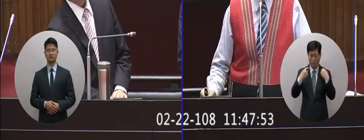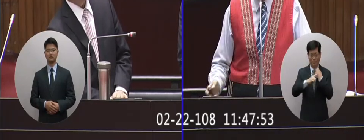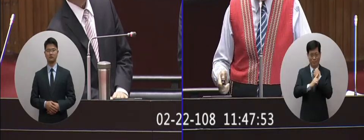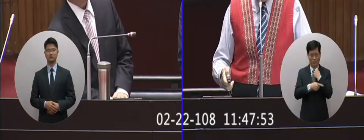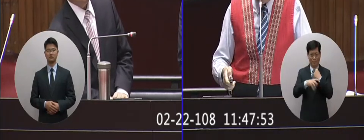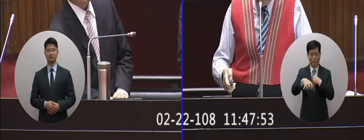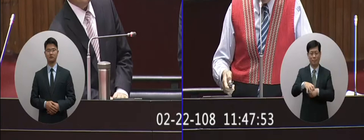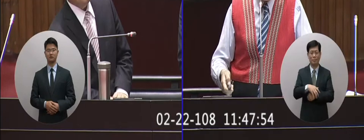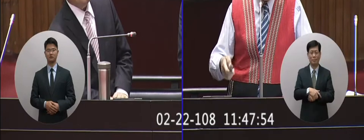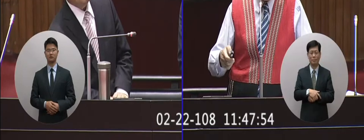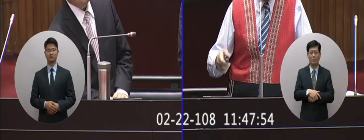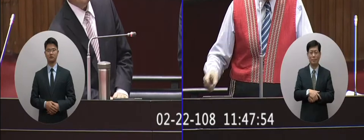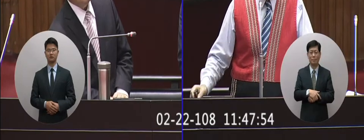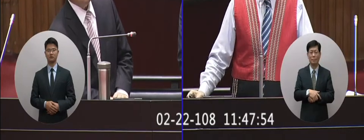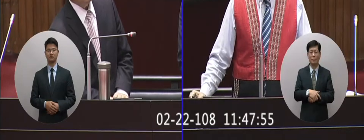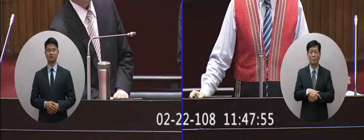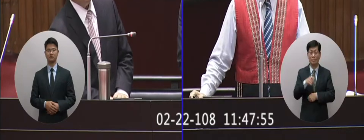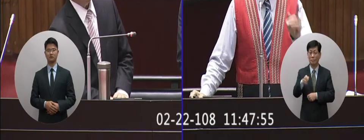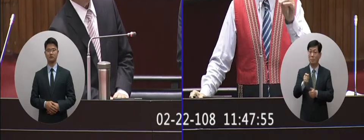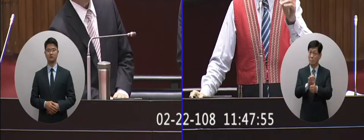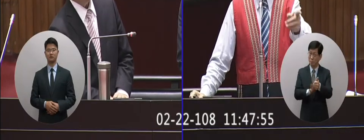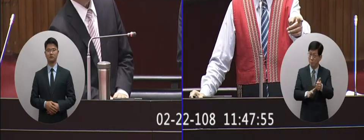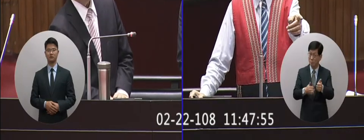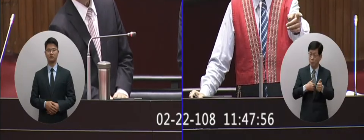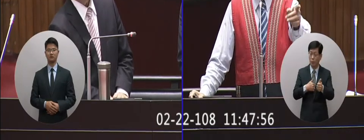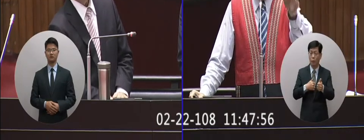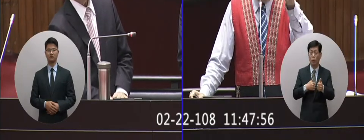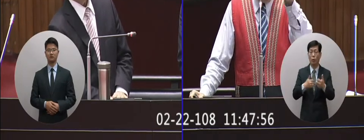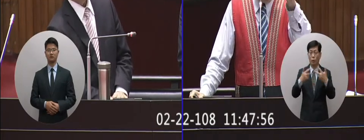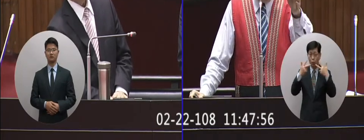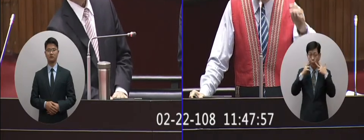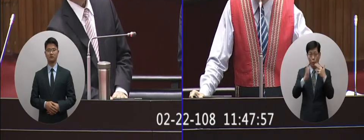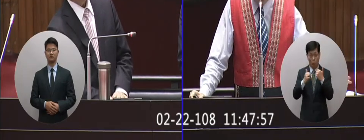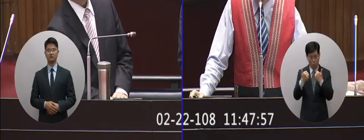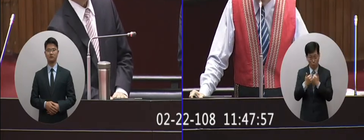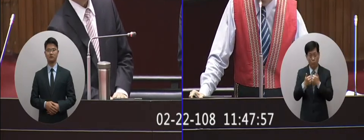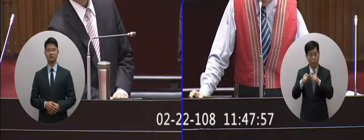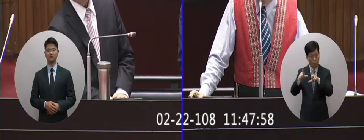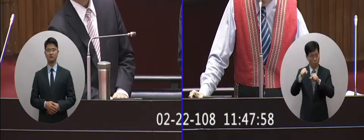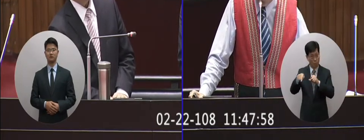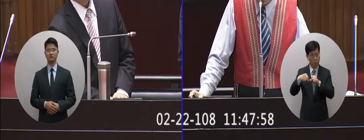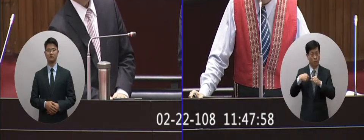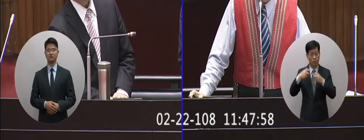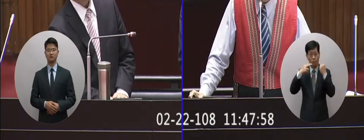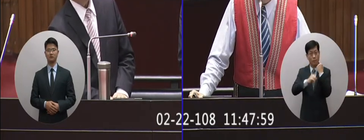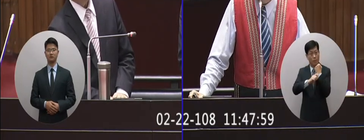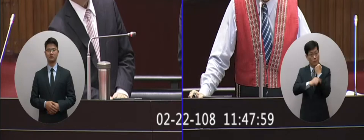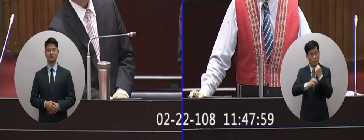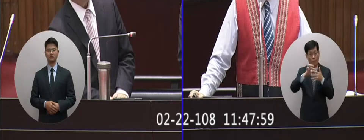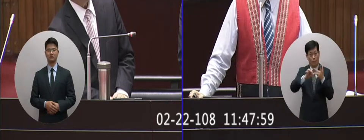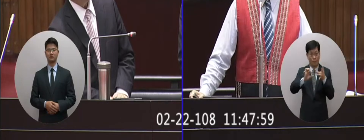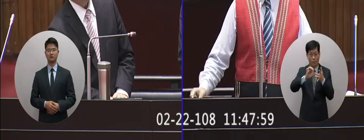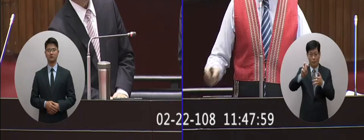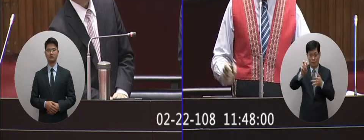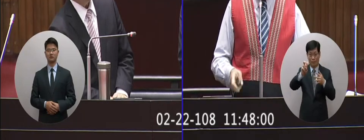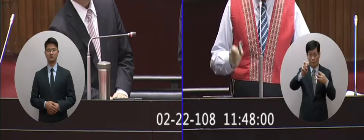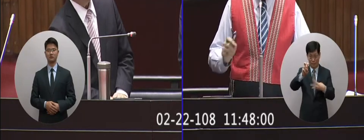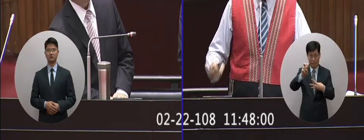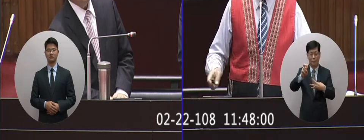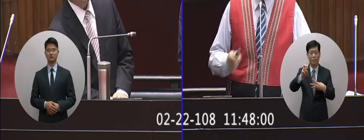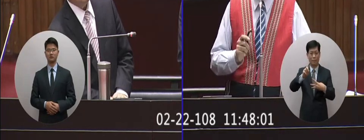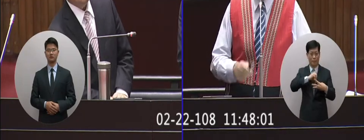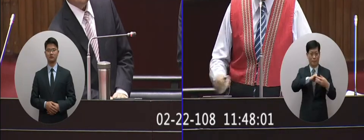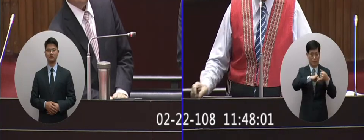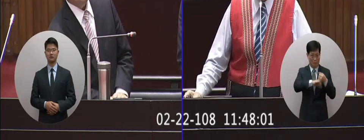主管机关。因此我们就跟原民会就开始根据原住民族基本法第20条第3项制